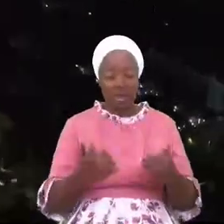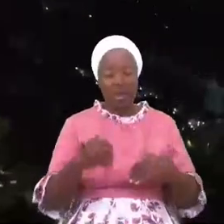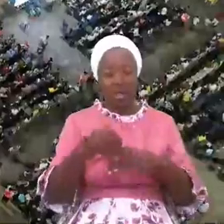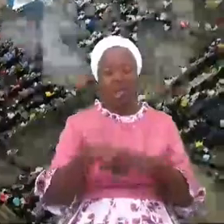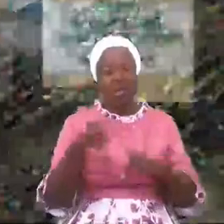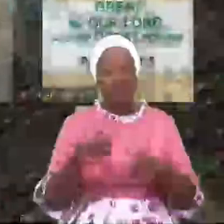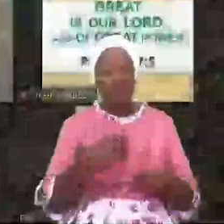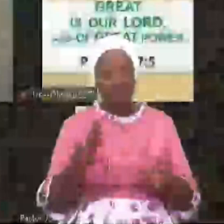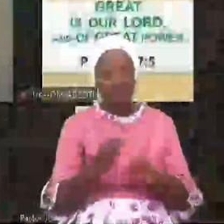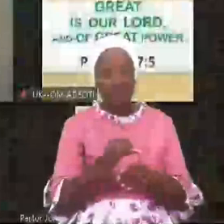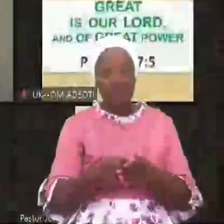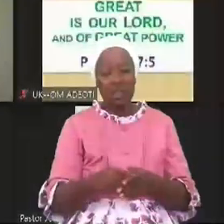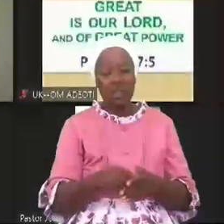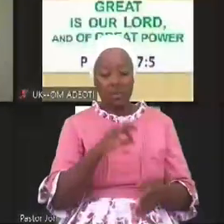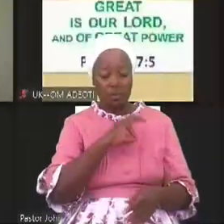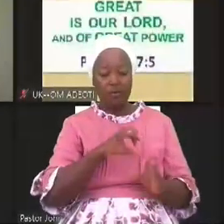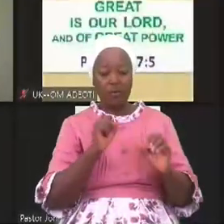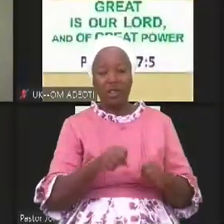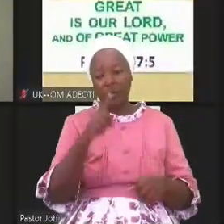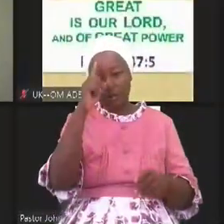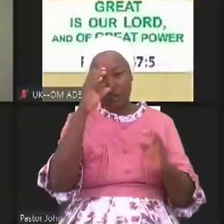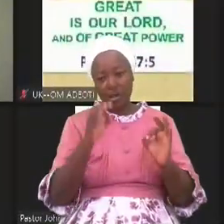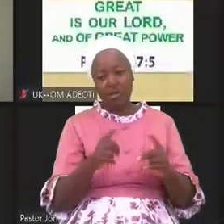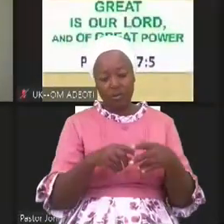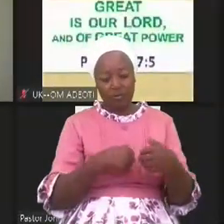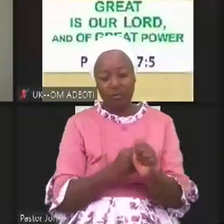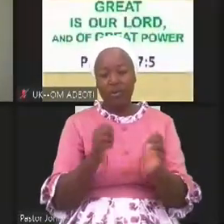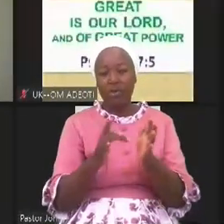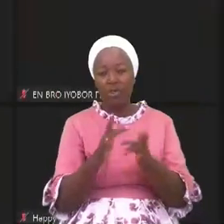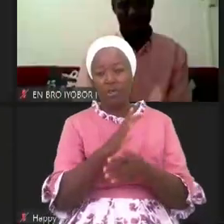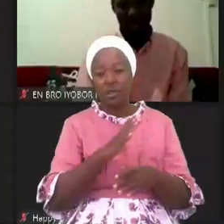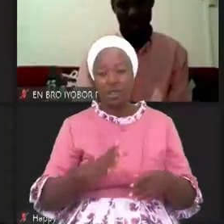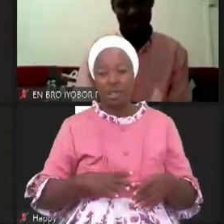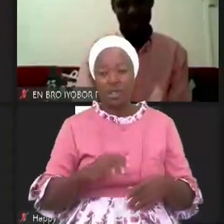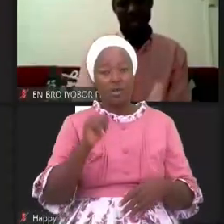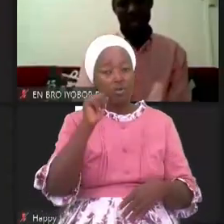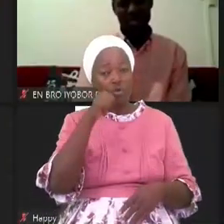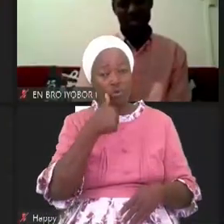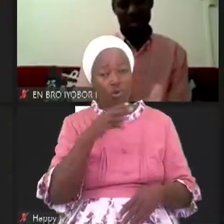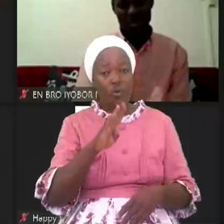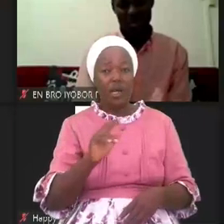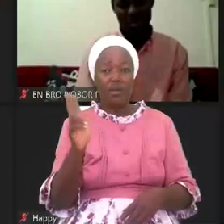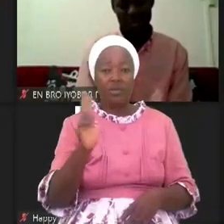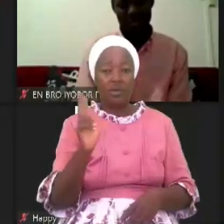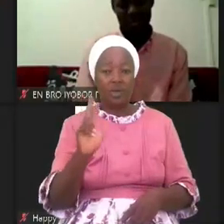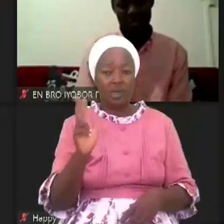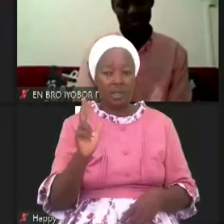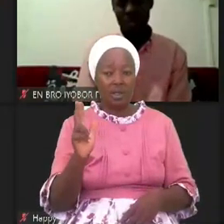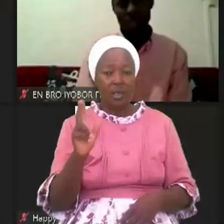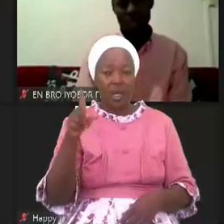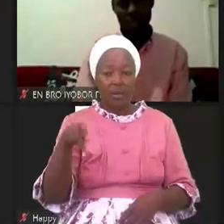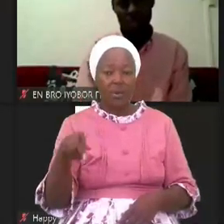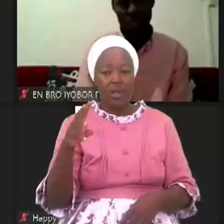de suivre le Seigneur Jésus demain, pour ceux qui sont les principaux évidemment,